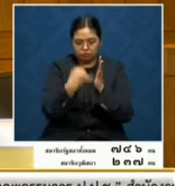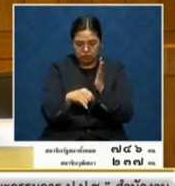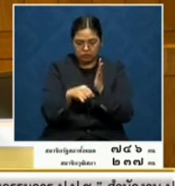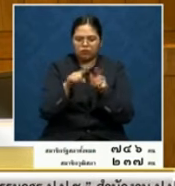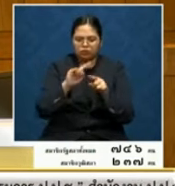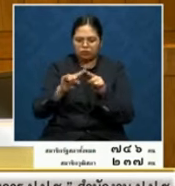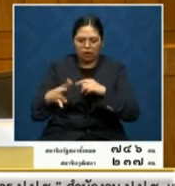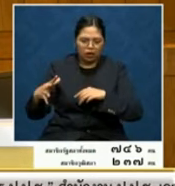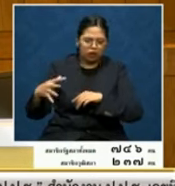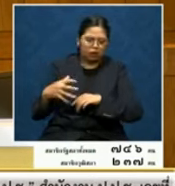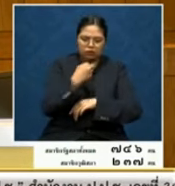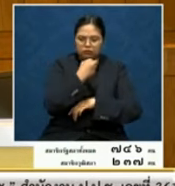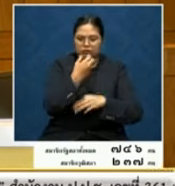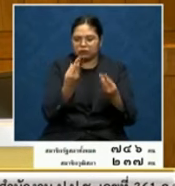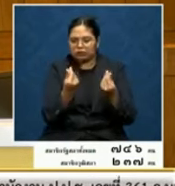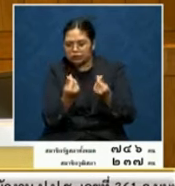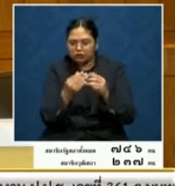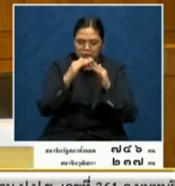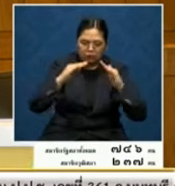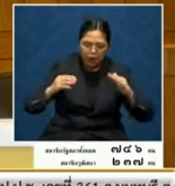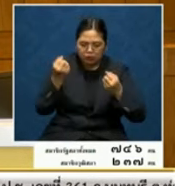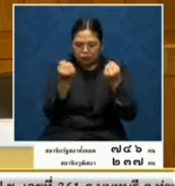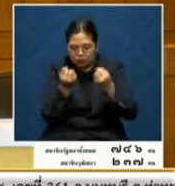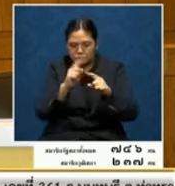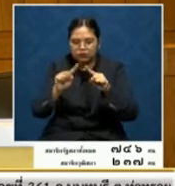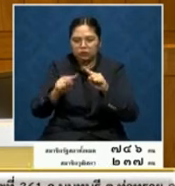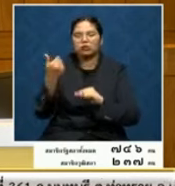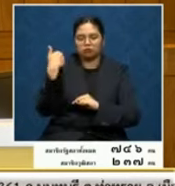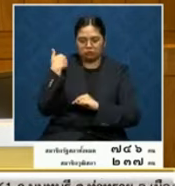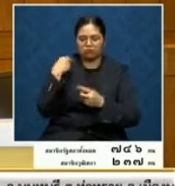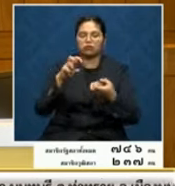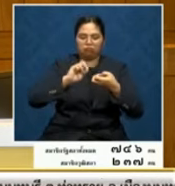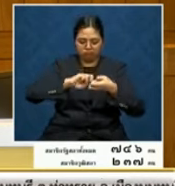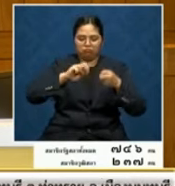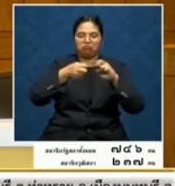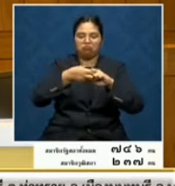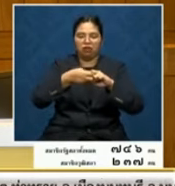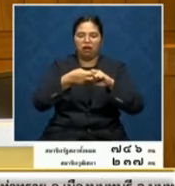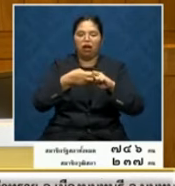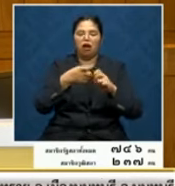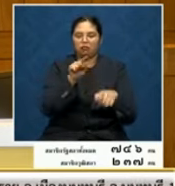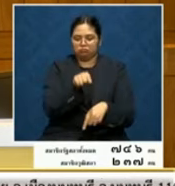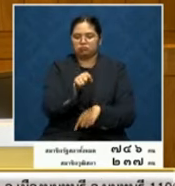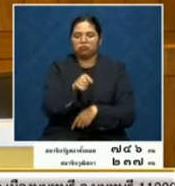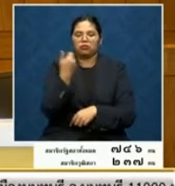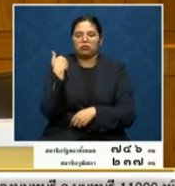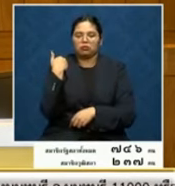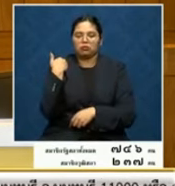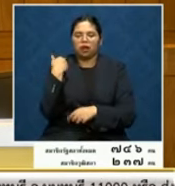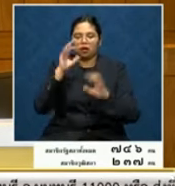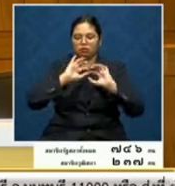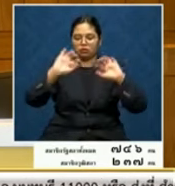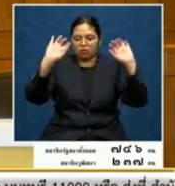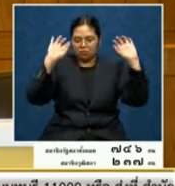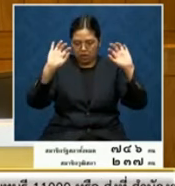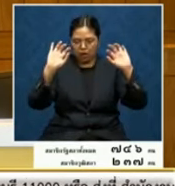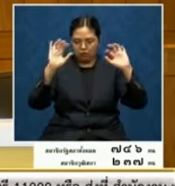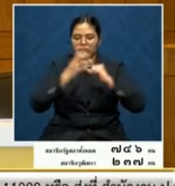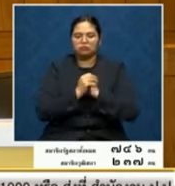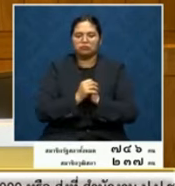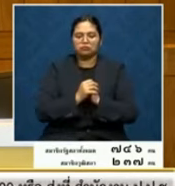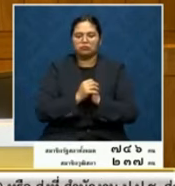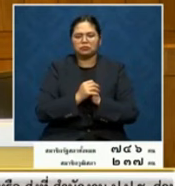ของการยึดทรัพย์ยังเป็นปัญหาอยู่ซึ่งรัฐบาลนี้ตระหนักดีถึงความสำคัญของ